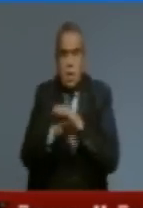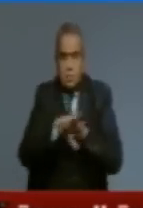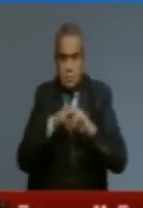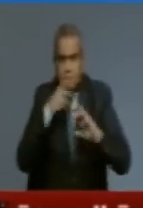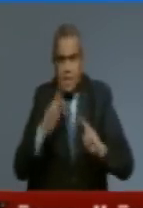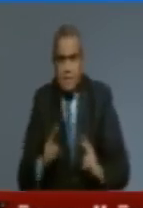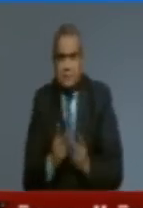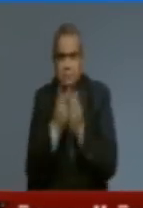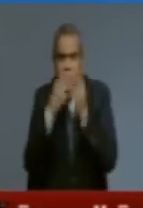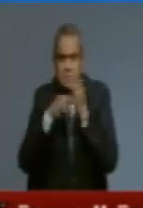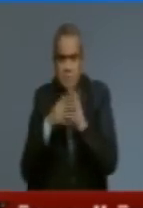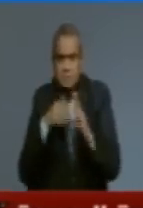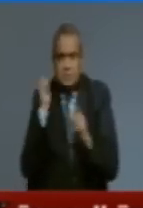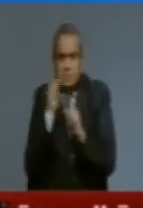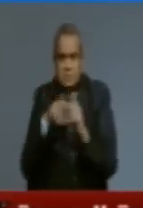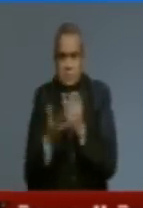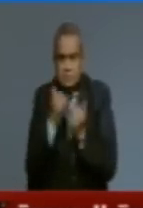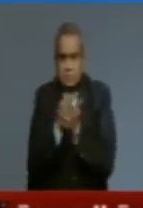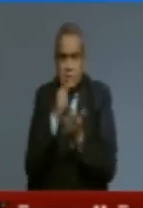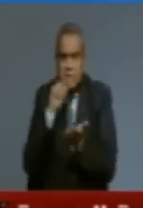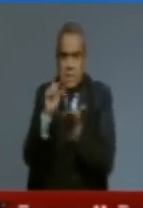في مختلف الدول